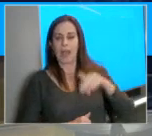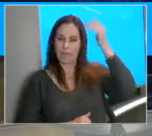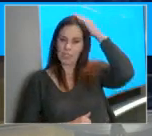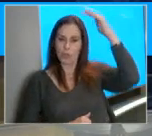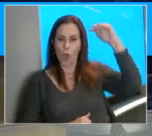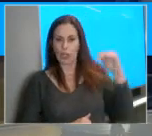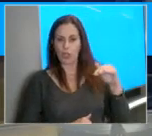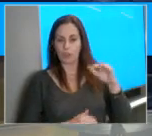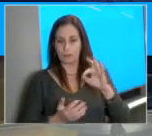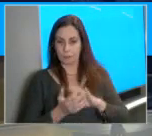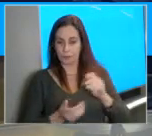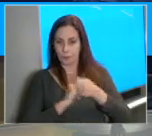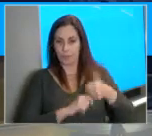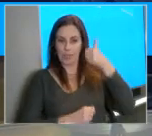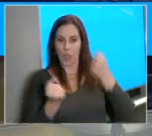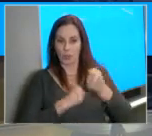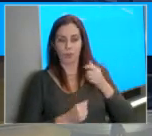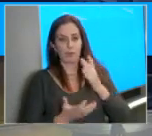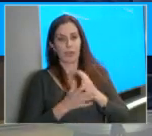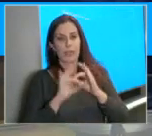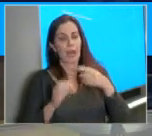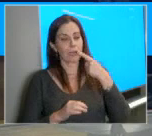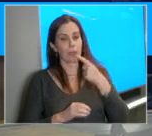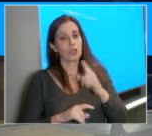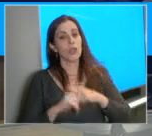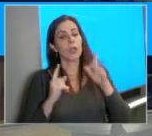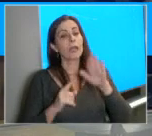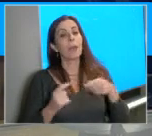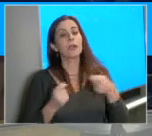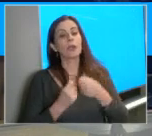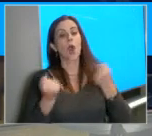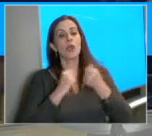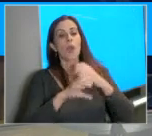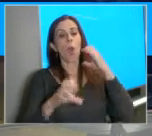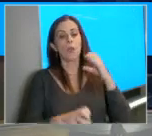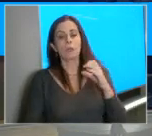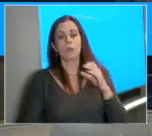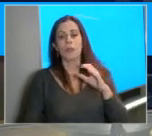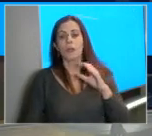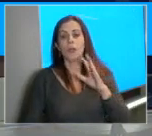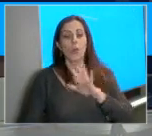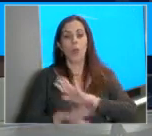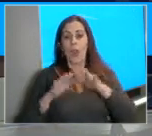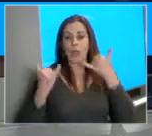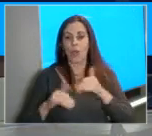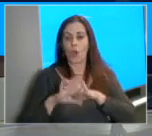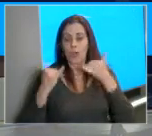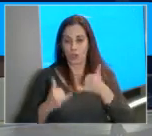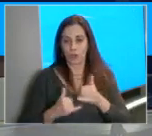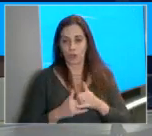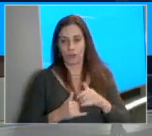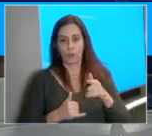בצלאל סמוטריץ', ברגע שהוא נהיה שר התחבורה, הוא כבר התחיל לדבר בצורה שונה, גם ביחס לתחבורה הציבורית, כי אנחנו מבינים שגבולות הכוח,